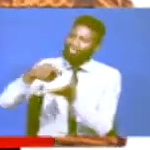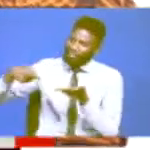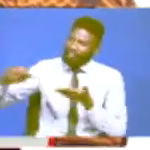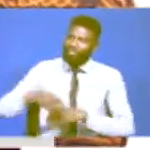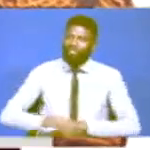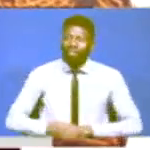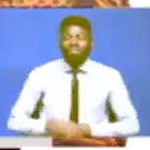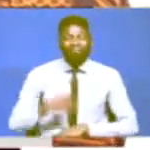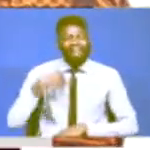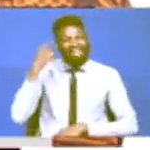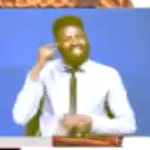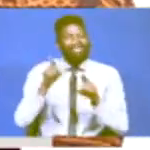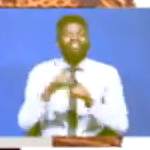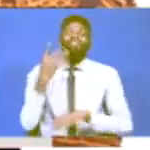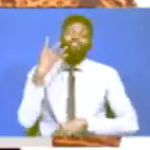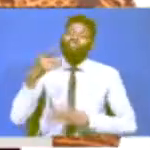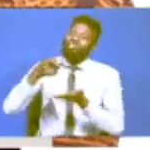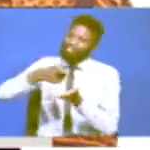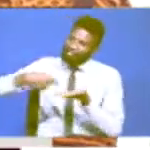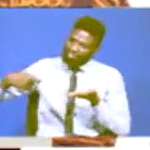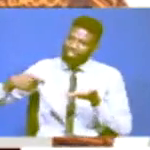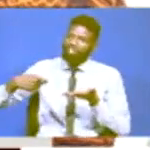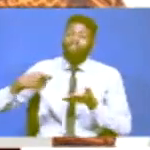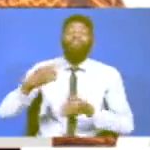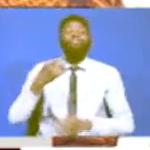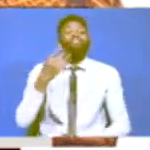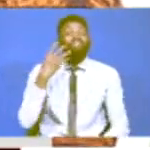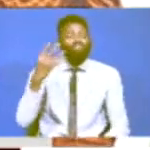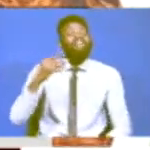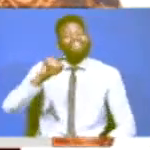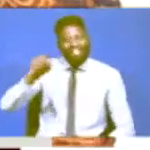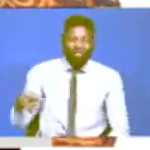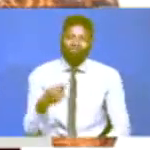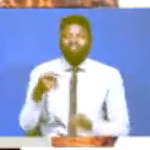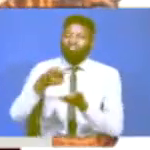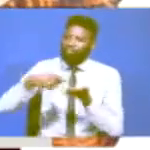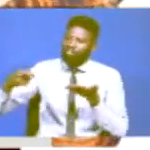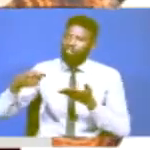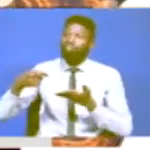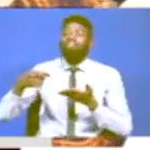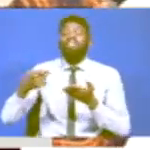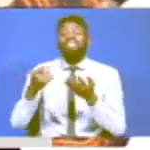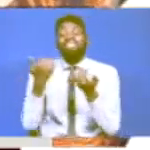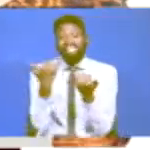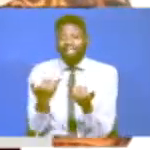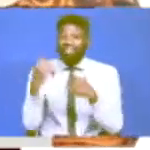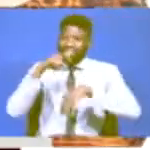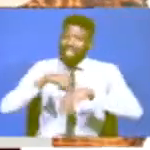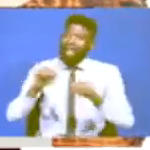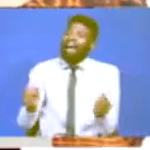400 signatures. 1000. That's what we want. Ili hata wakienda pale kuwe kuna